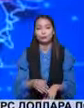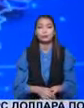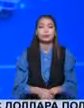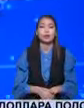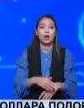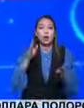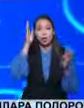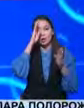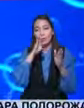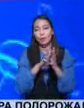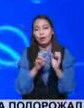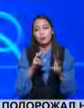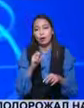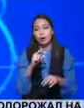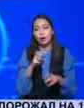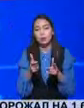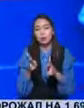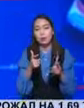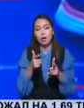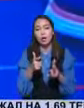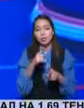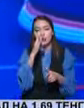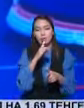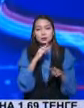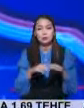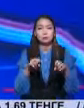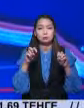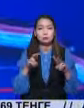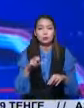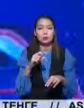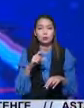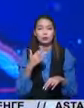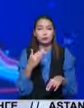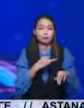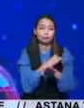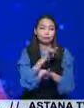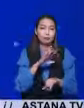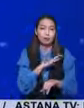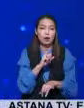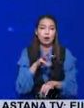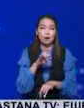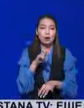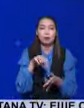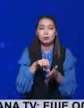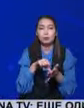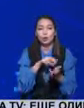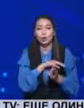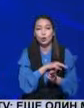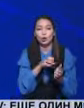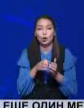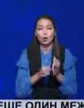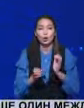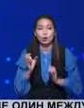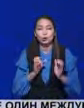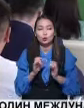Об экологической безопасности АЭС и подготовке отечественных специалистов для атомной отрасли поговорили члены партии «Аманат» с представителями трудовых коллективов и